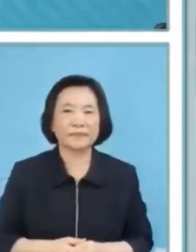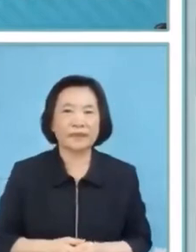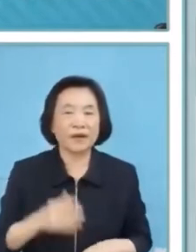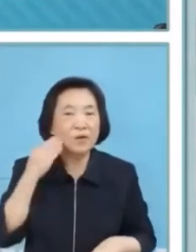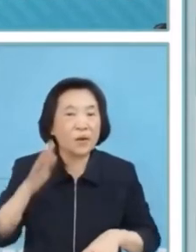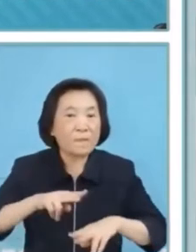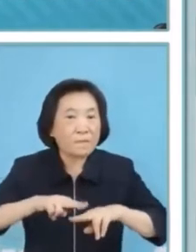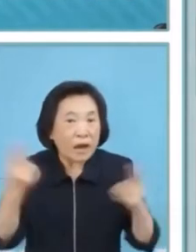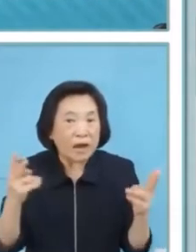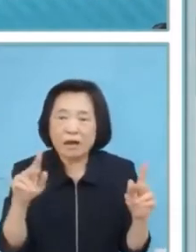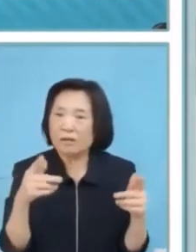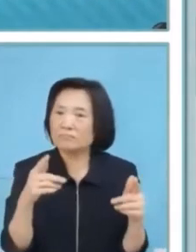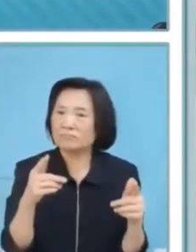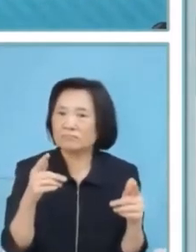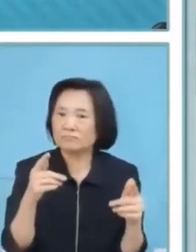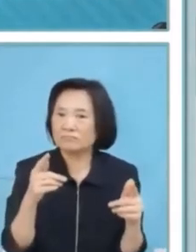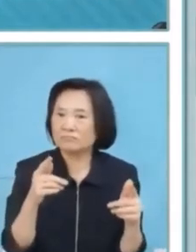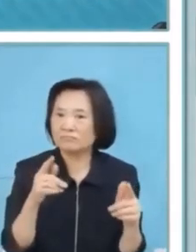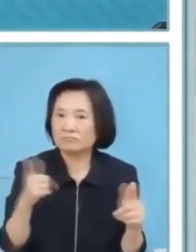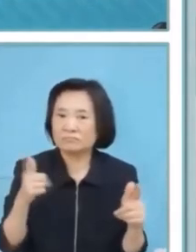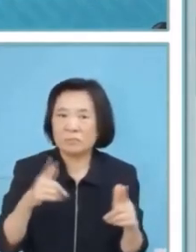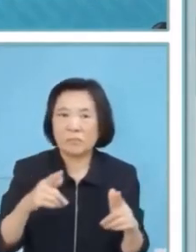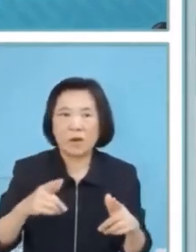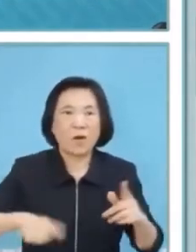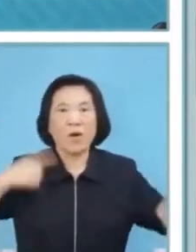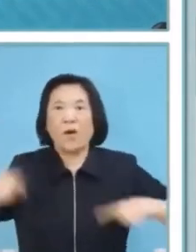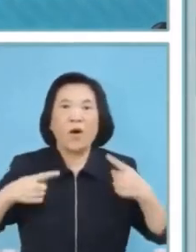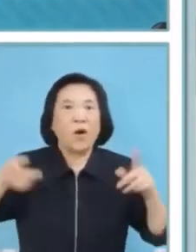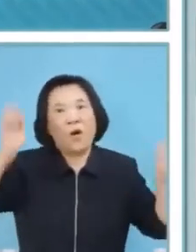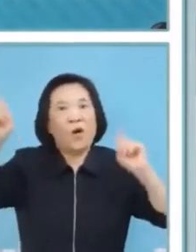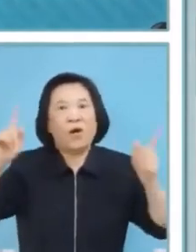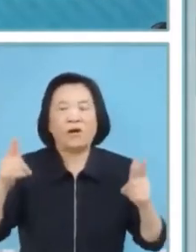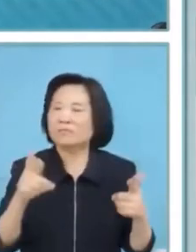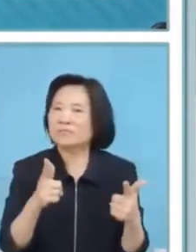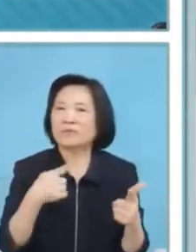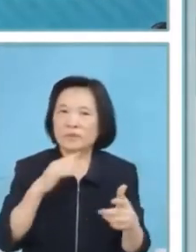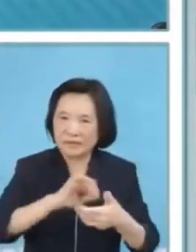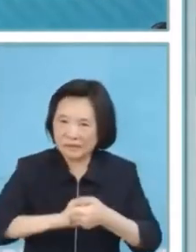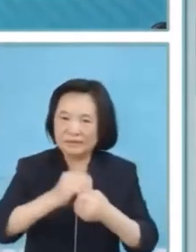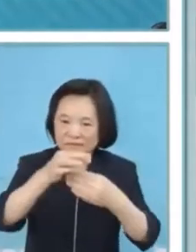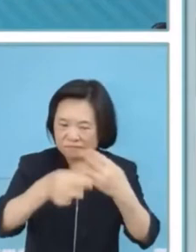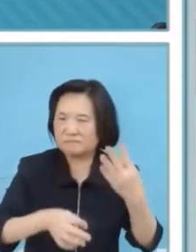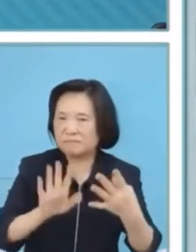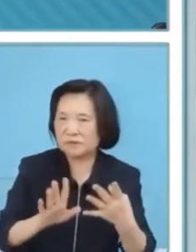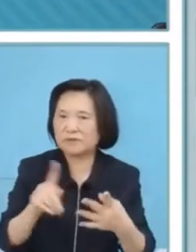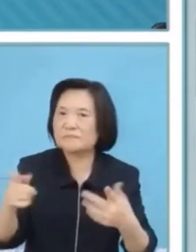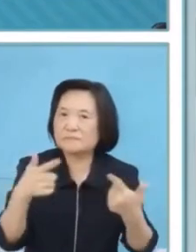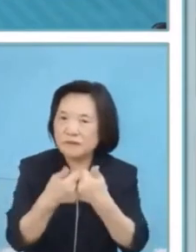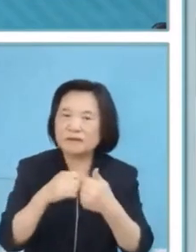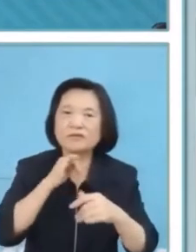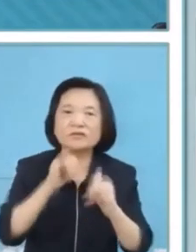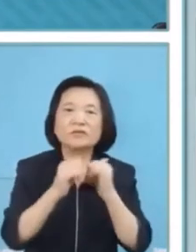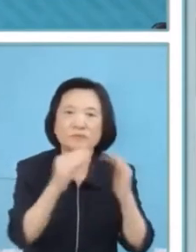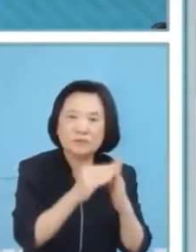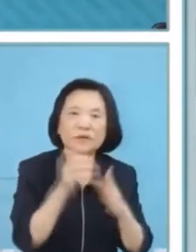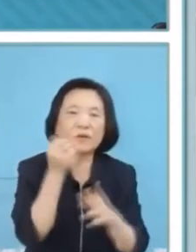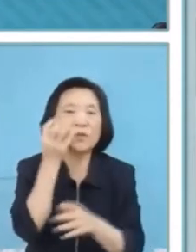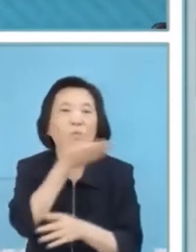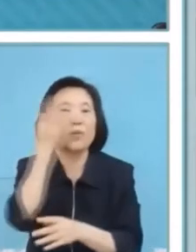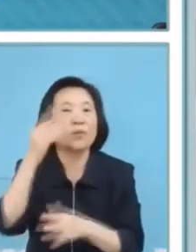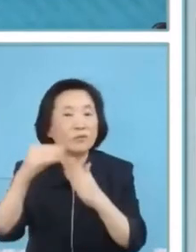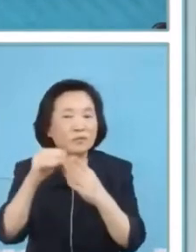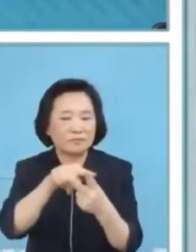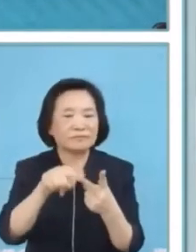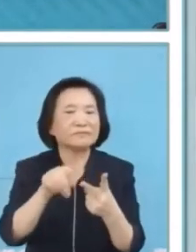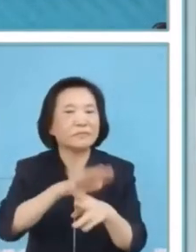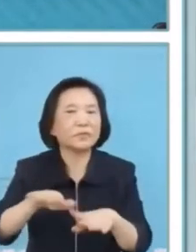放过程当中我们还是会还是有一些配套措施的，所以等一下社会局跟观光局会分别